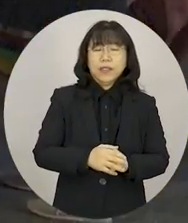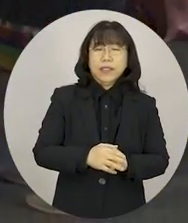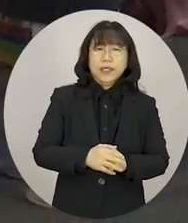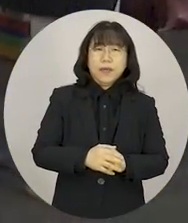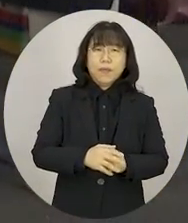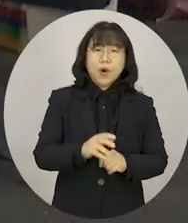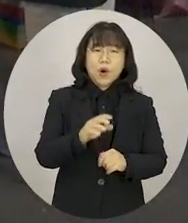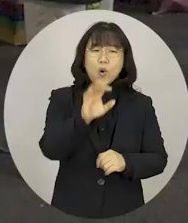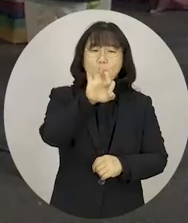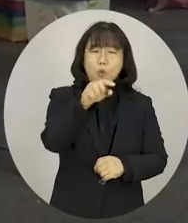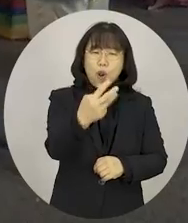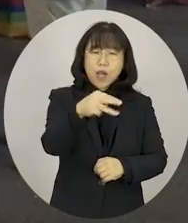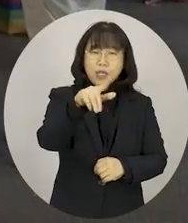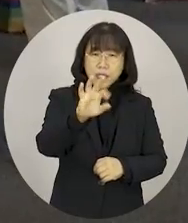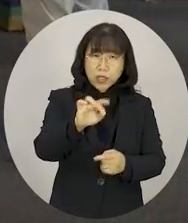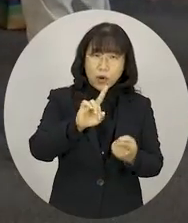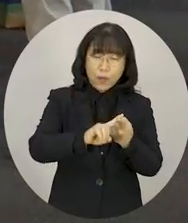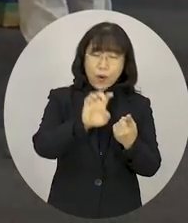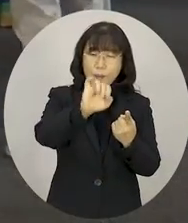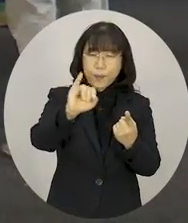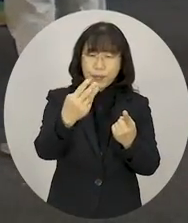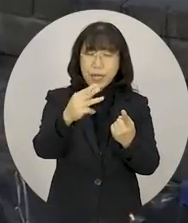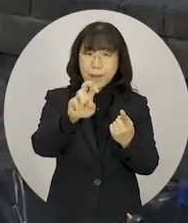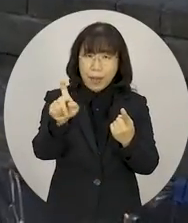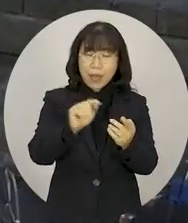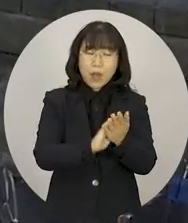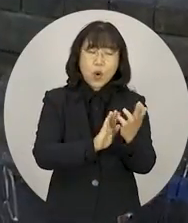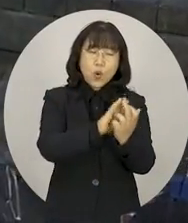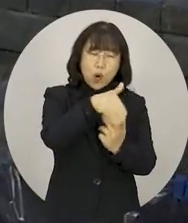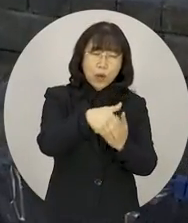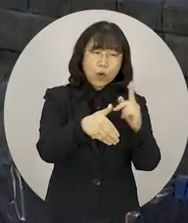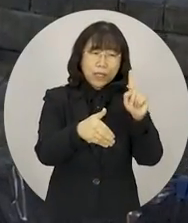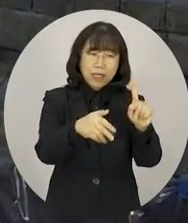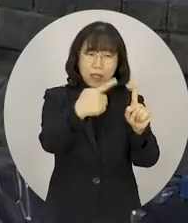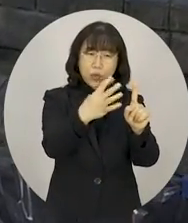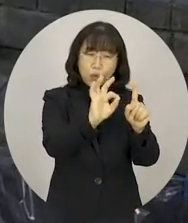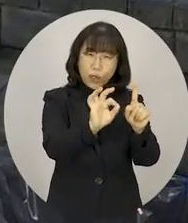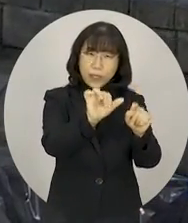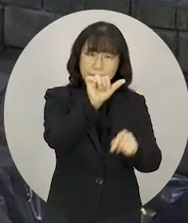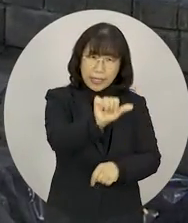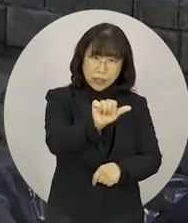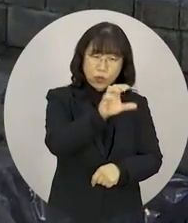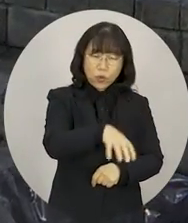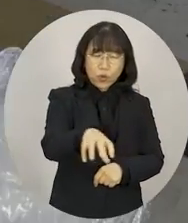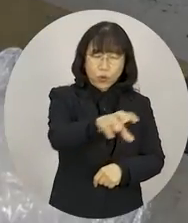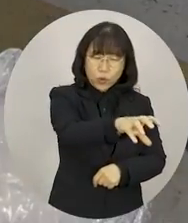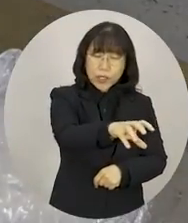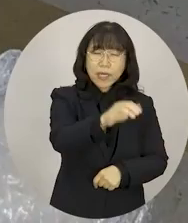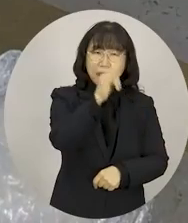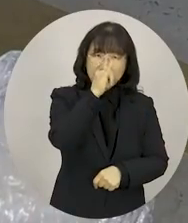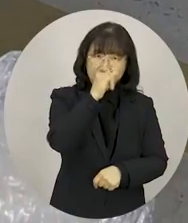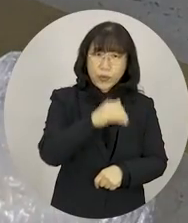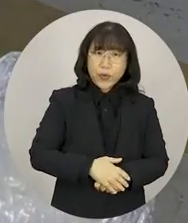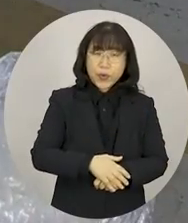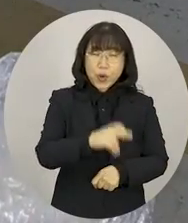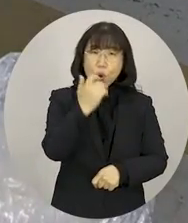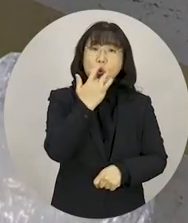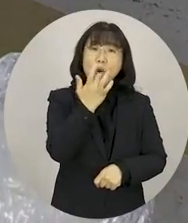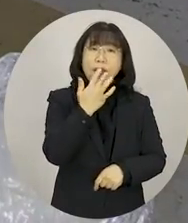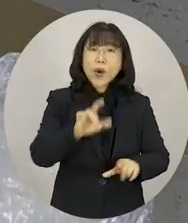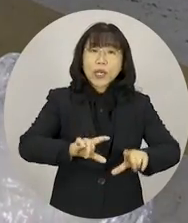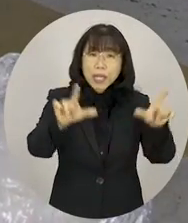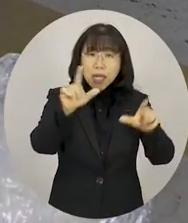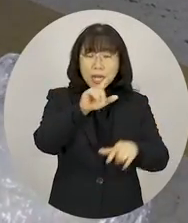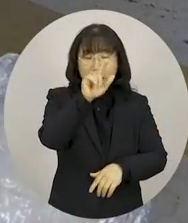분리수거함은 월정 어린이공원, 필마 어린이공원 등 화곡 1동 내 5곳에 마련됐습니다. 매주 화요일